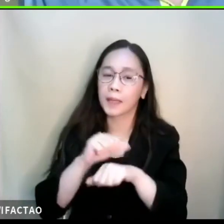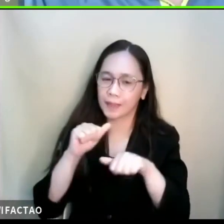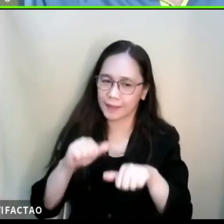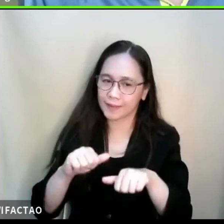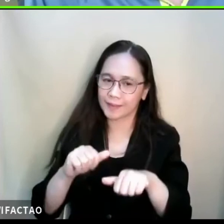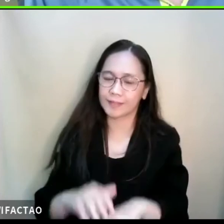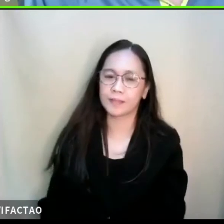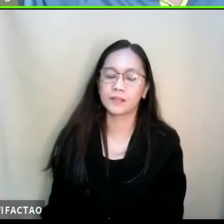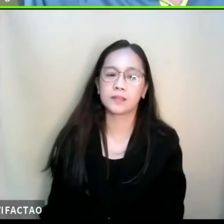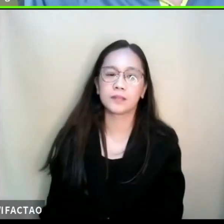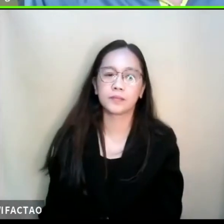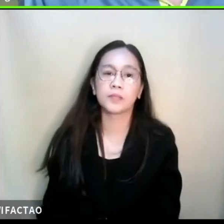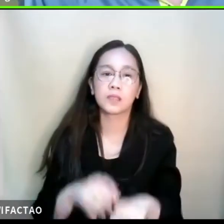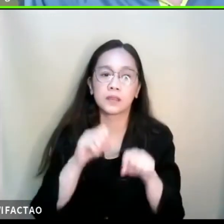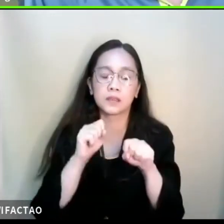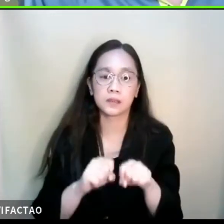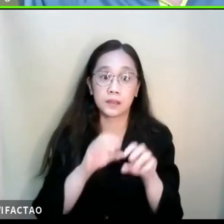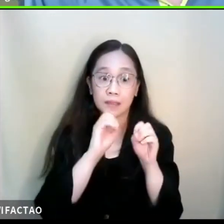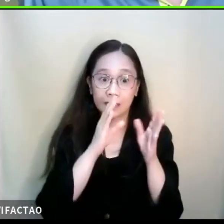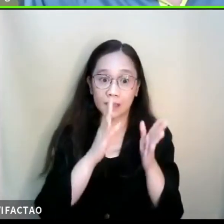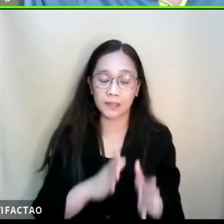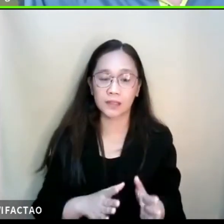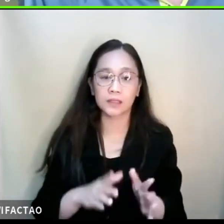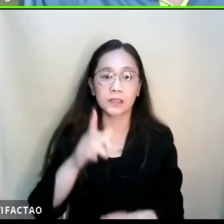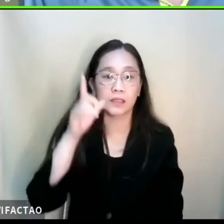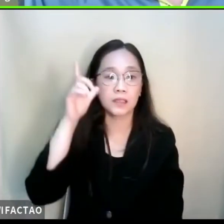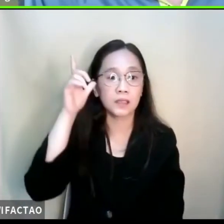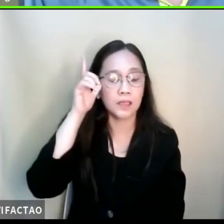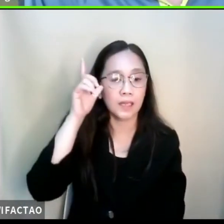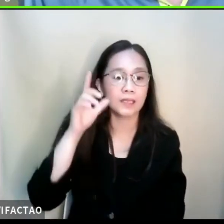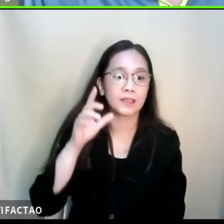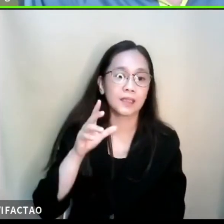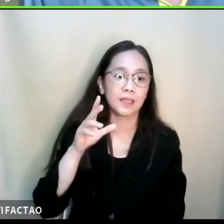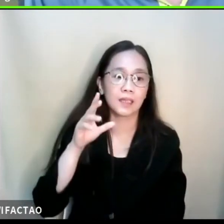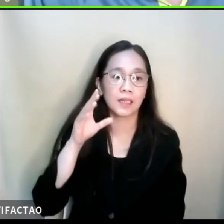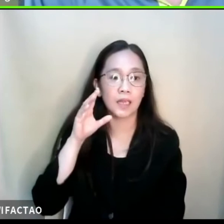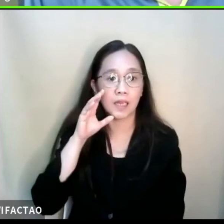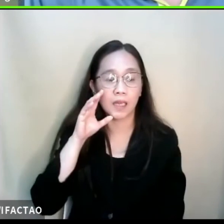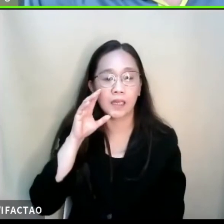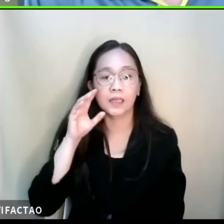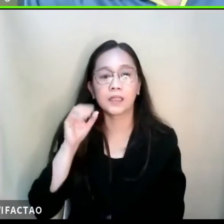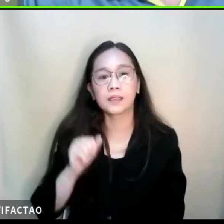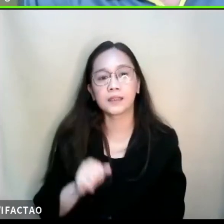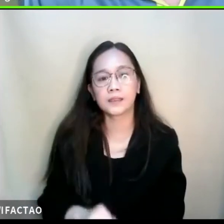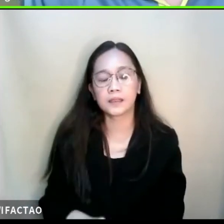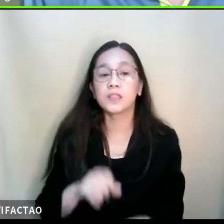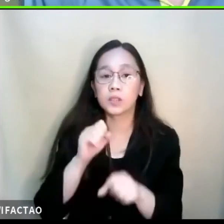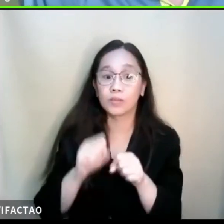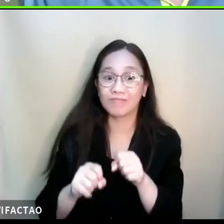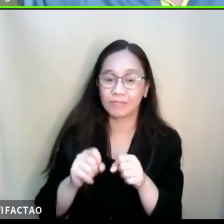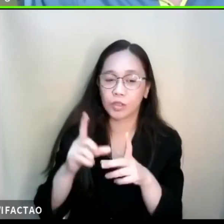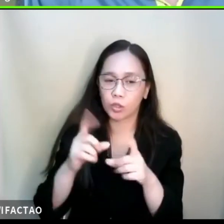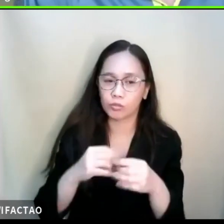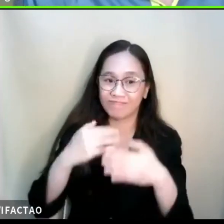Kaya nga siguro Teacher Landa, no, kaya nga nagkakandak talaga, no, ng mga series, no,